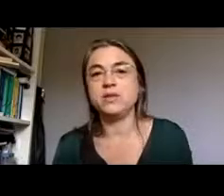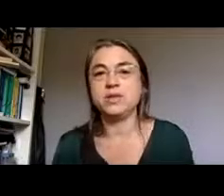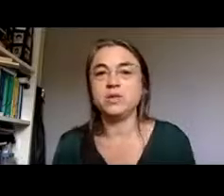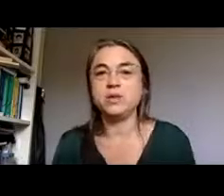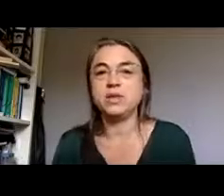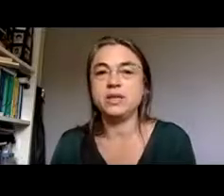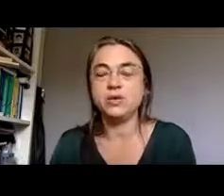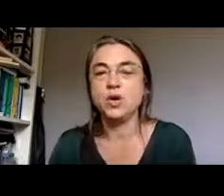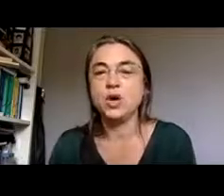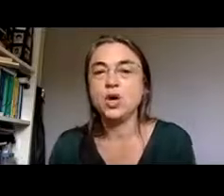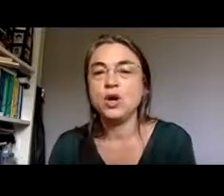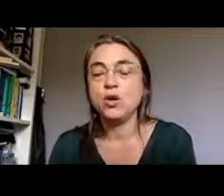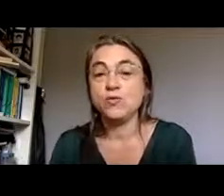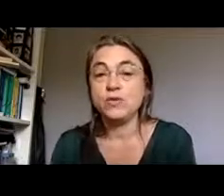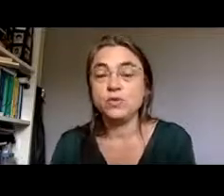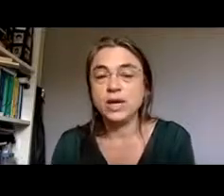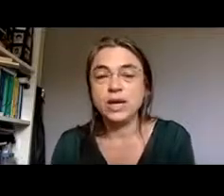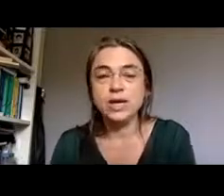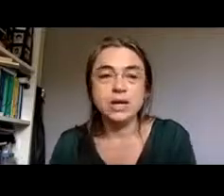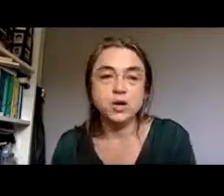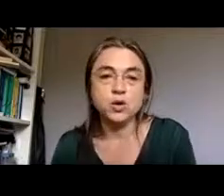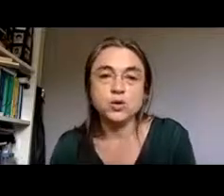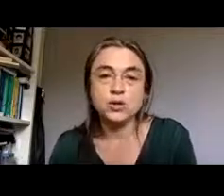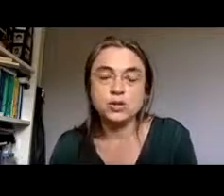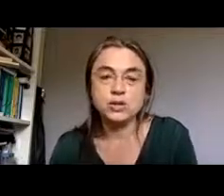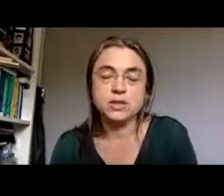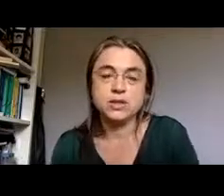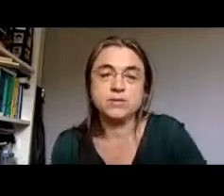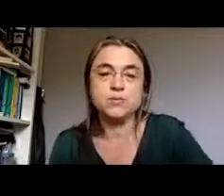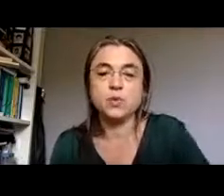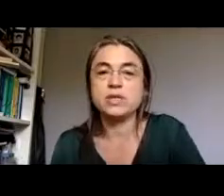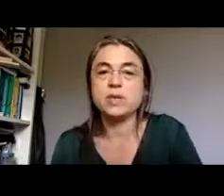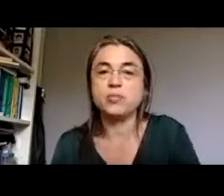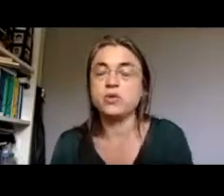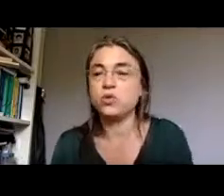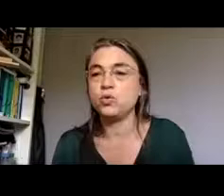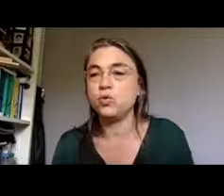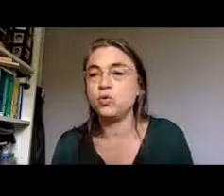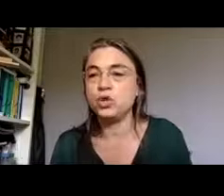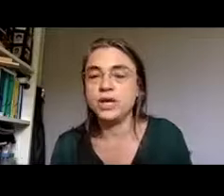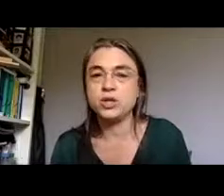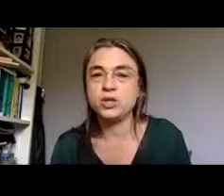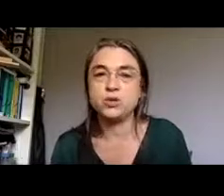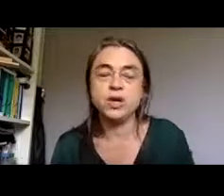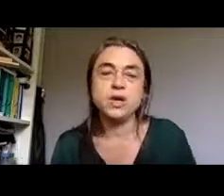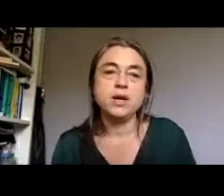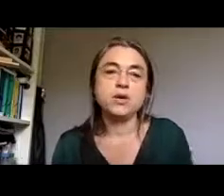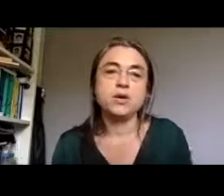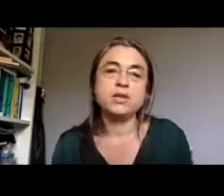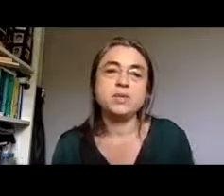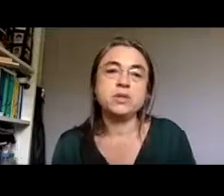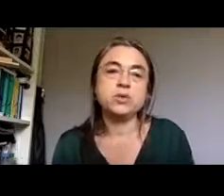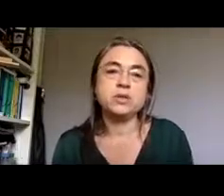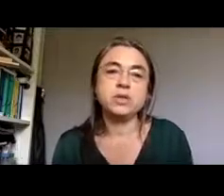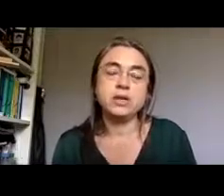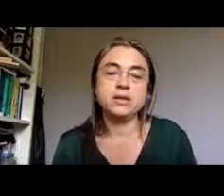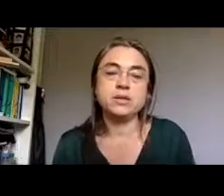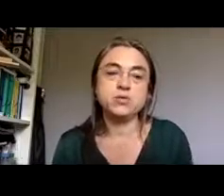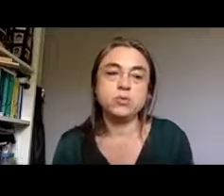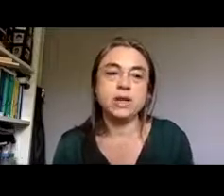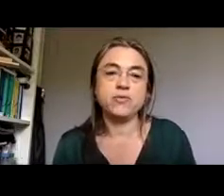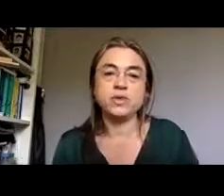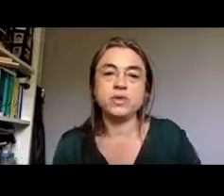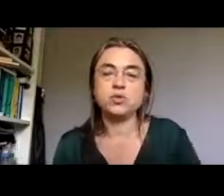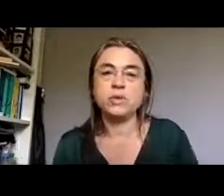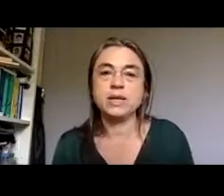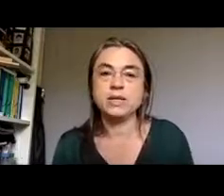et des difficultés visuelles. Alors, on s'est appuyé sur 2 recherches, des psy surdits qui a été soutenue